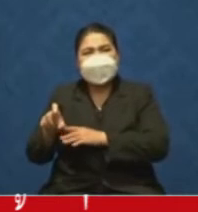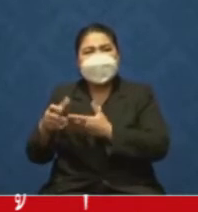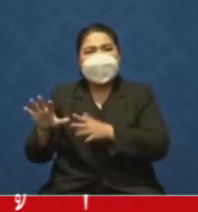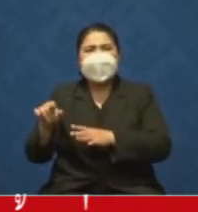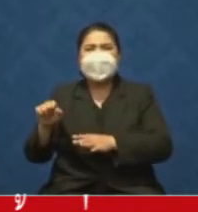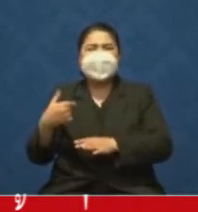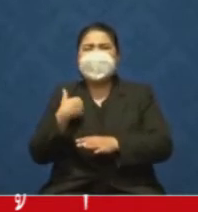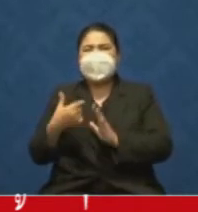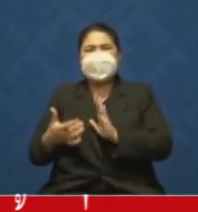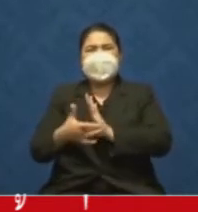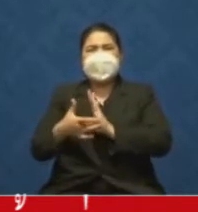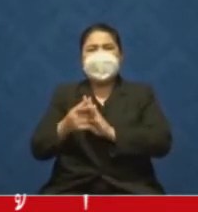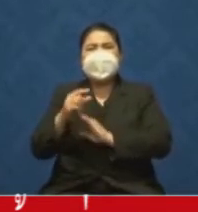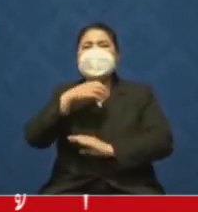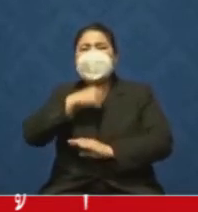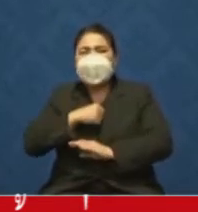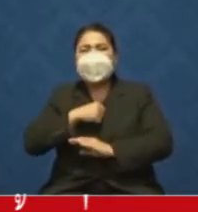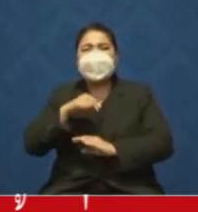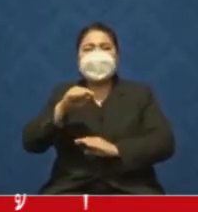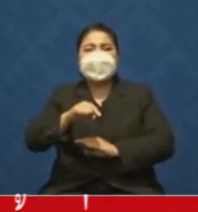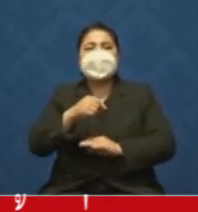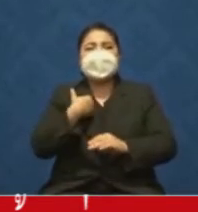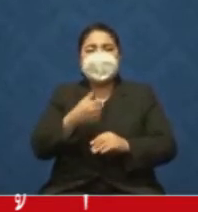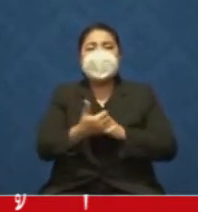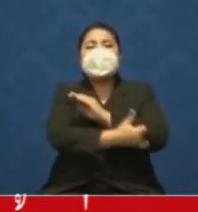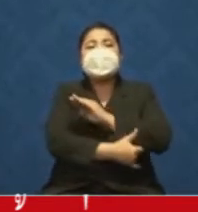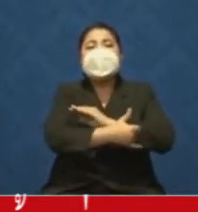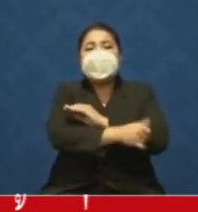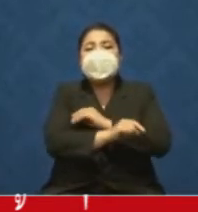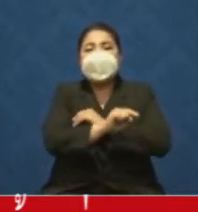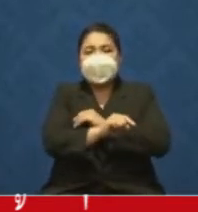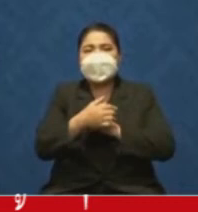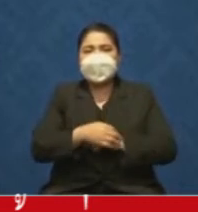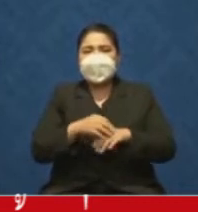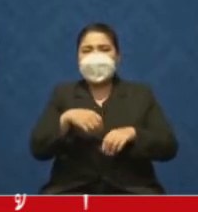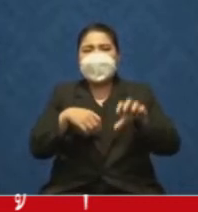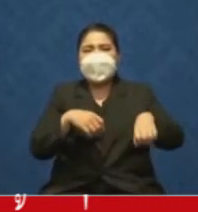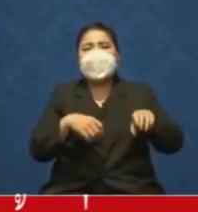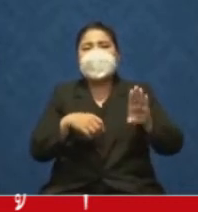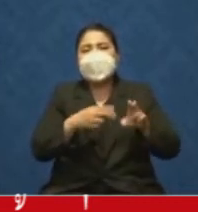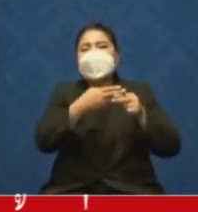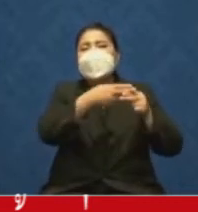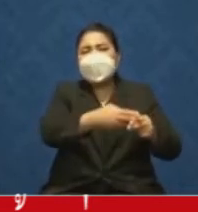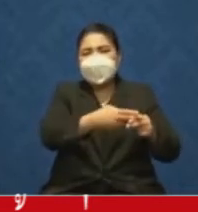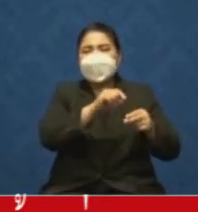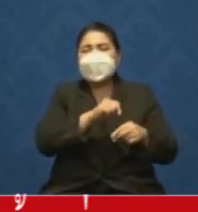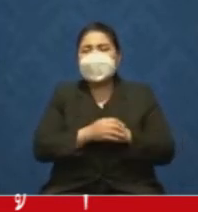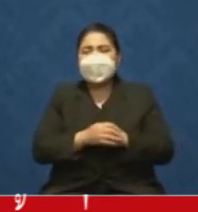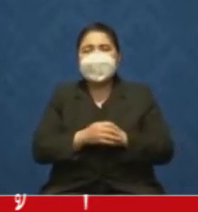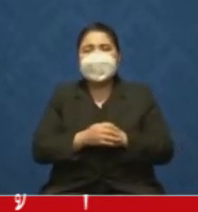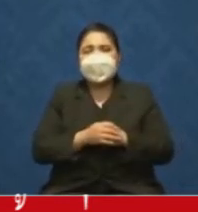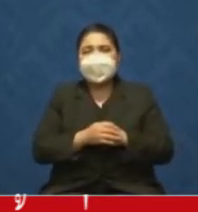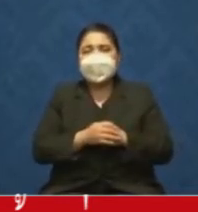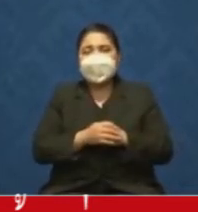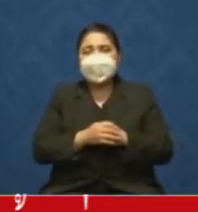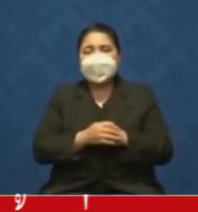่าจากประเทศเพื่อนบ้านจากบริษัทเอกชนซึ่งมีสายพัน